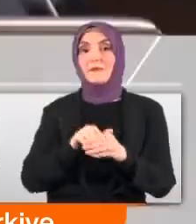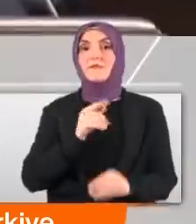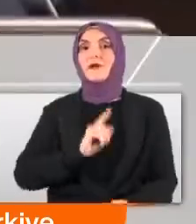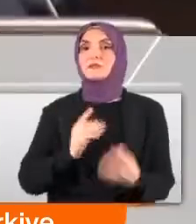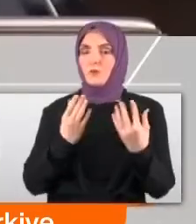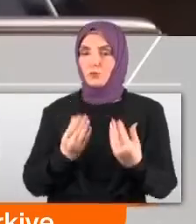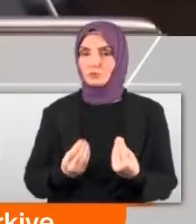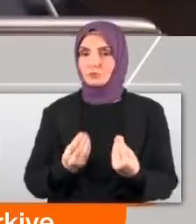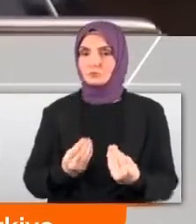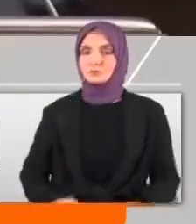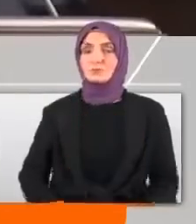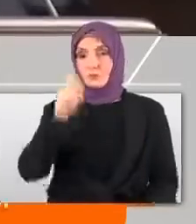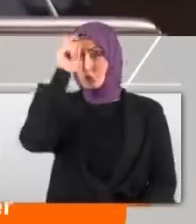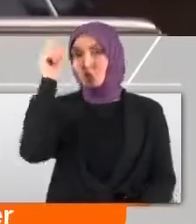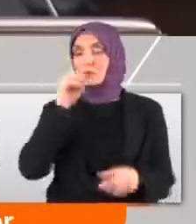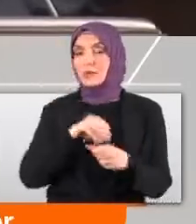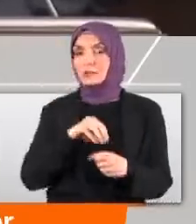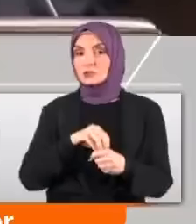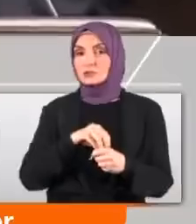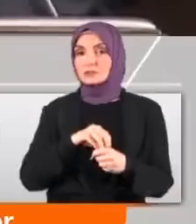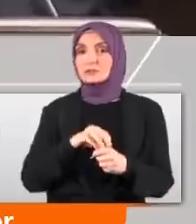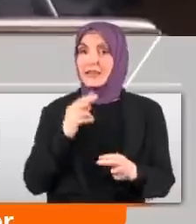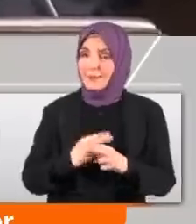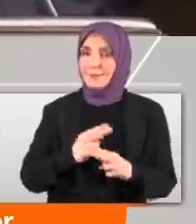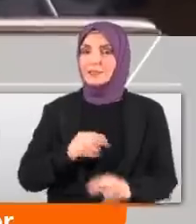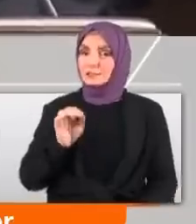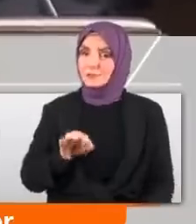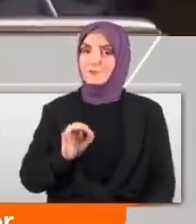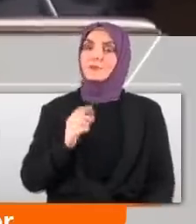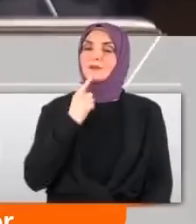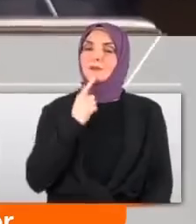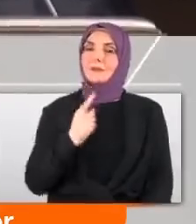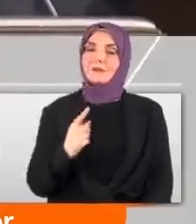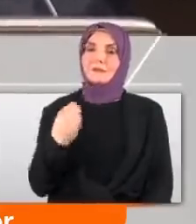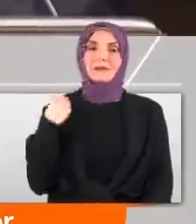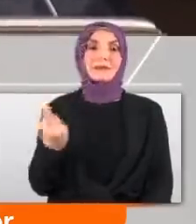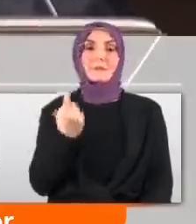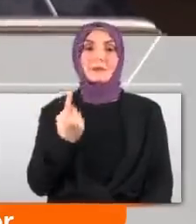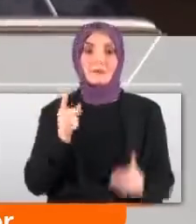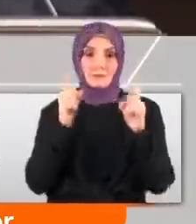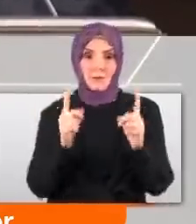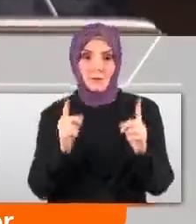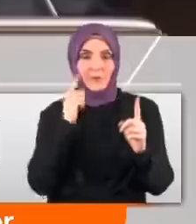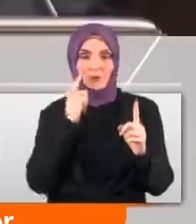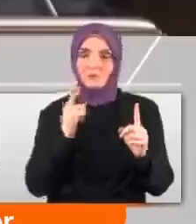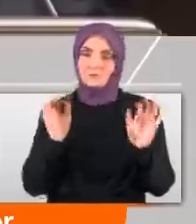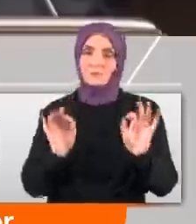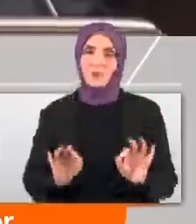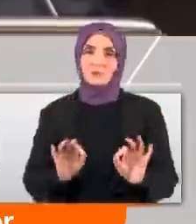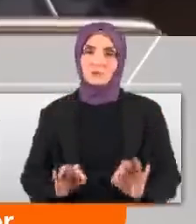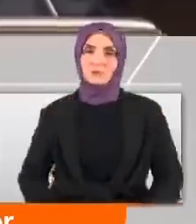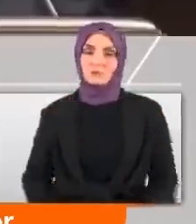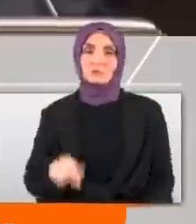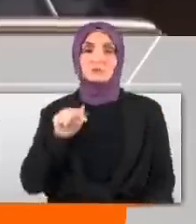oldu. Türkiye için hemen şimdi diyerek yeni bir dönemi başlatıyoruz.